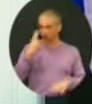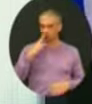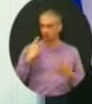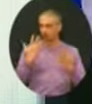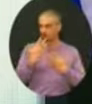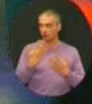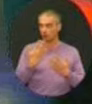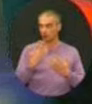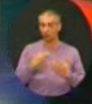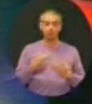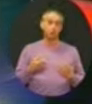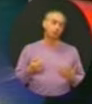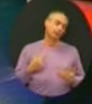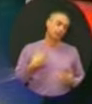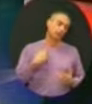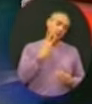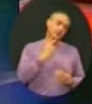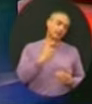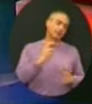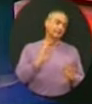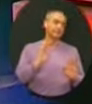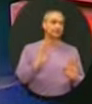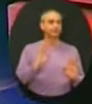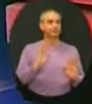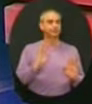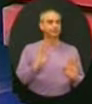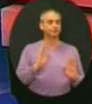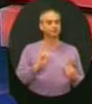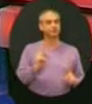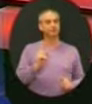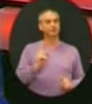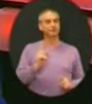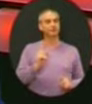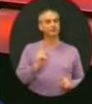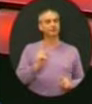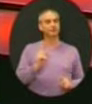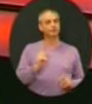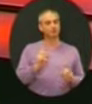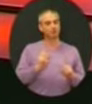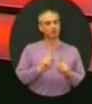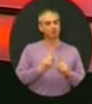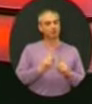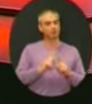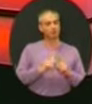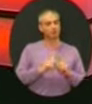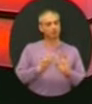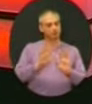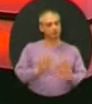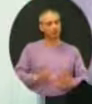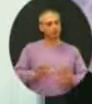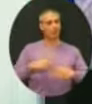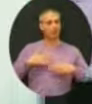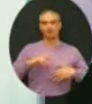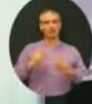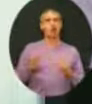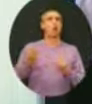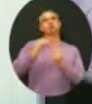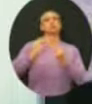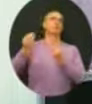מסוימת? אני מעדיף להיות מאלה ש... מה שנקרא, שמים קרח על המדורה הזאת ולא